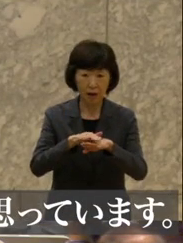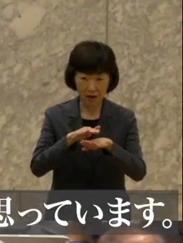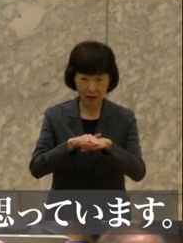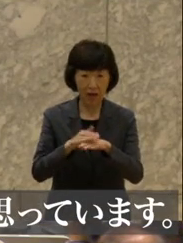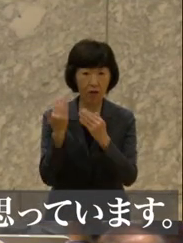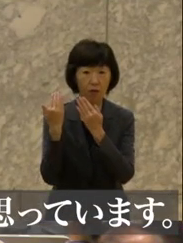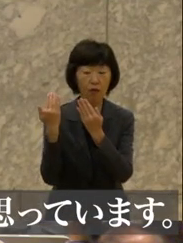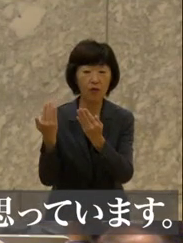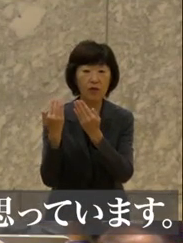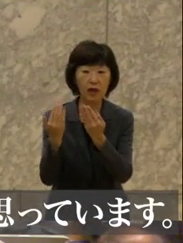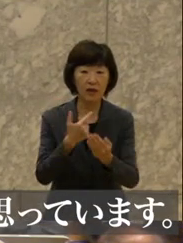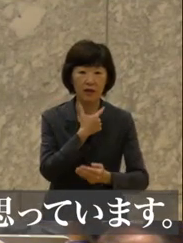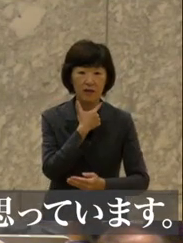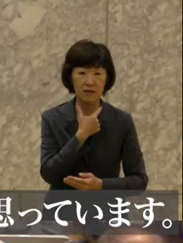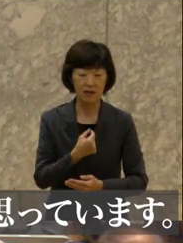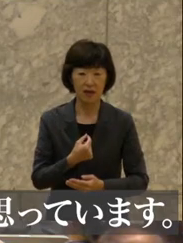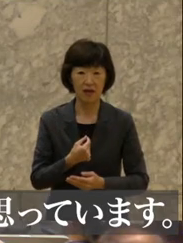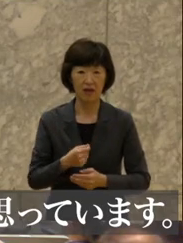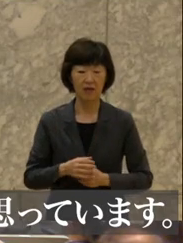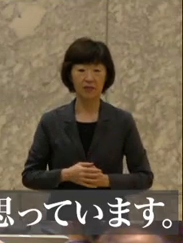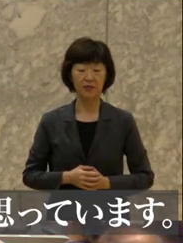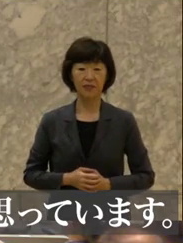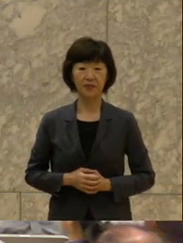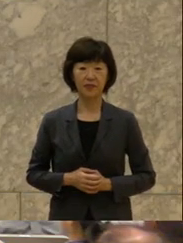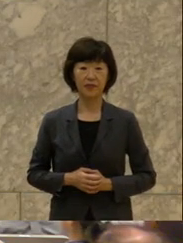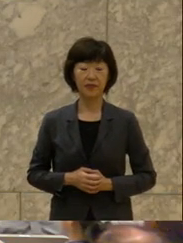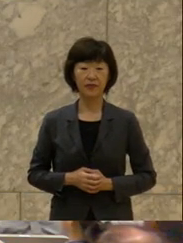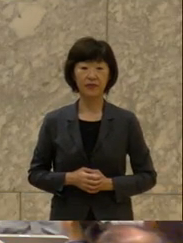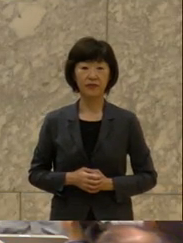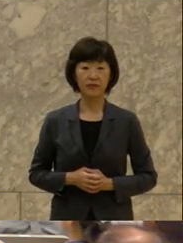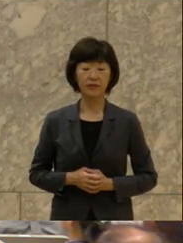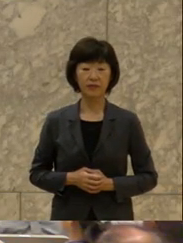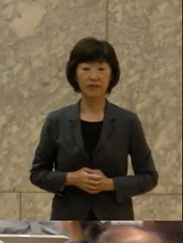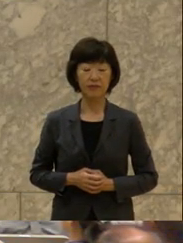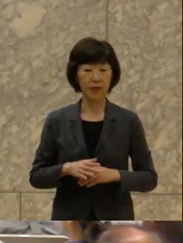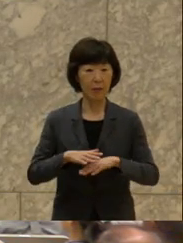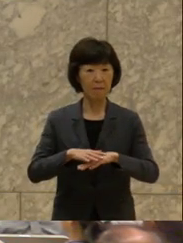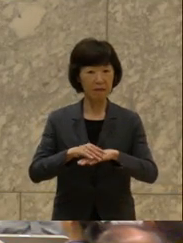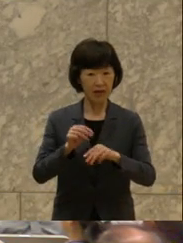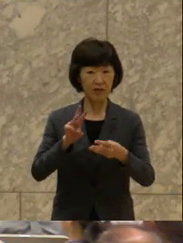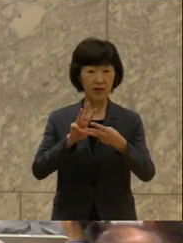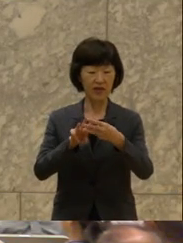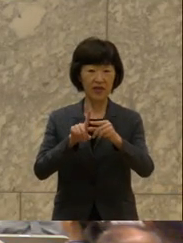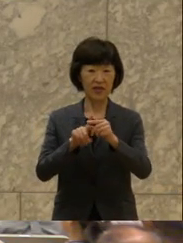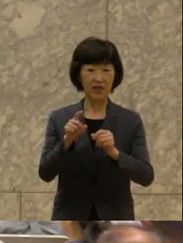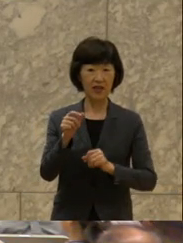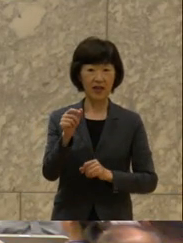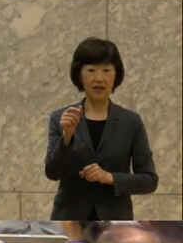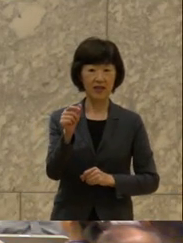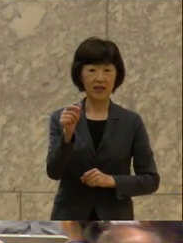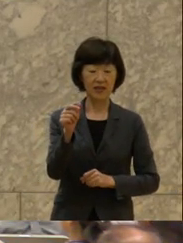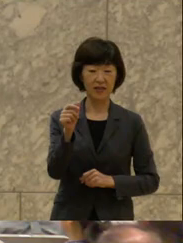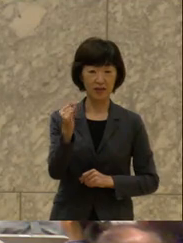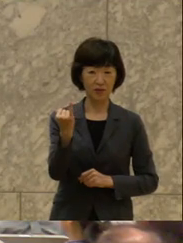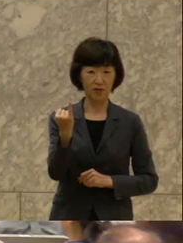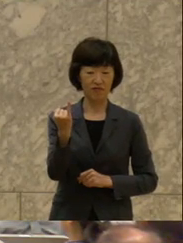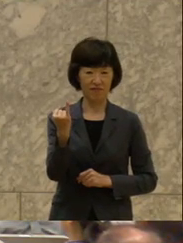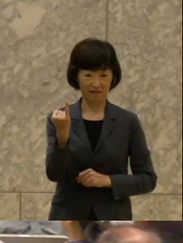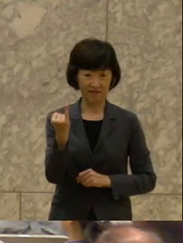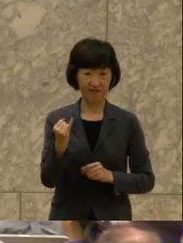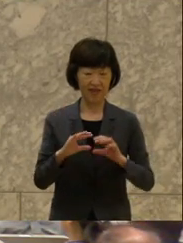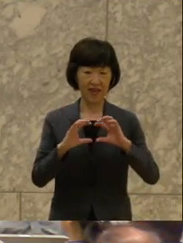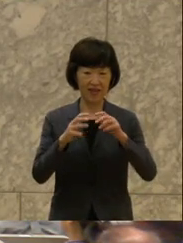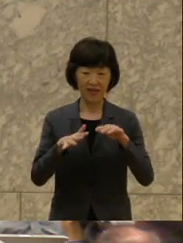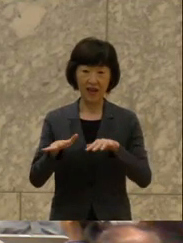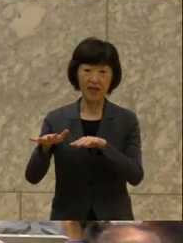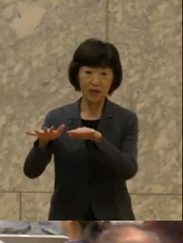少しお聞きしてみっていう風に思っていますまずですね田中選手あの世界陸上が先ほどが出